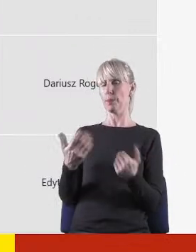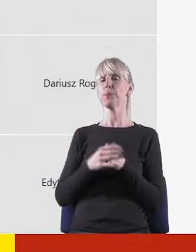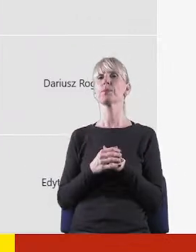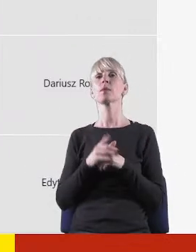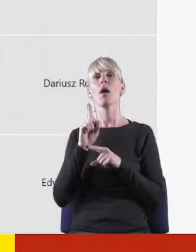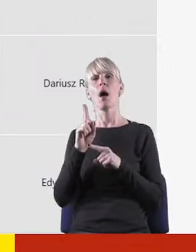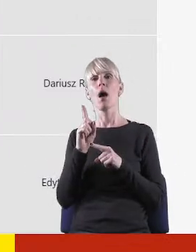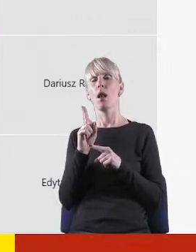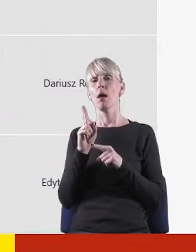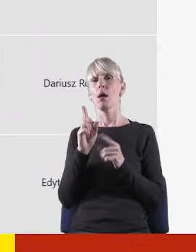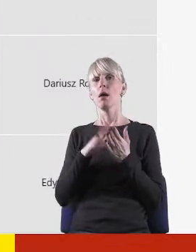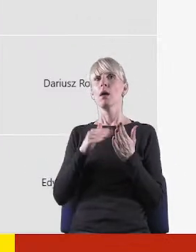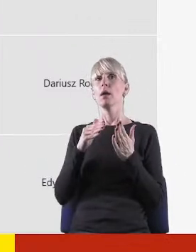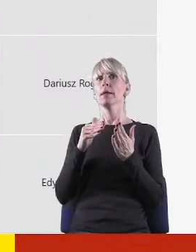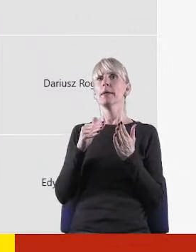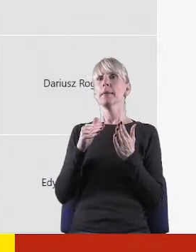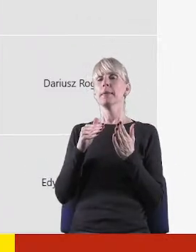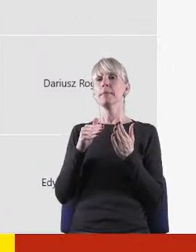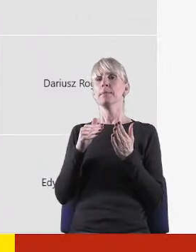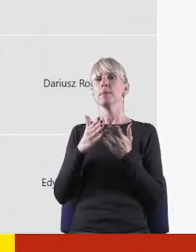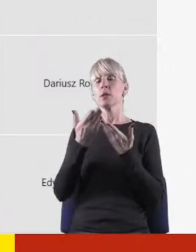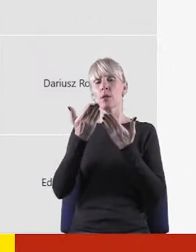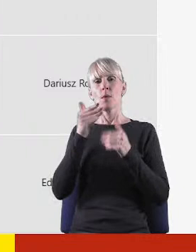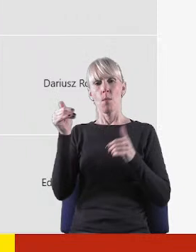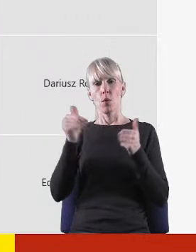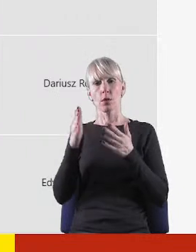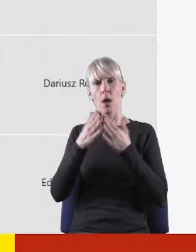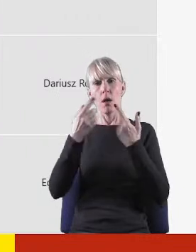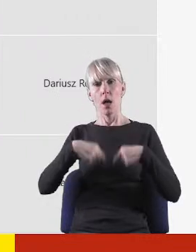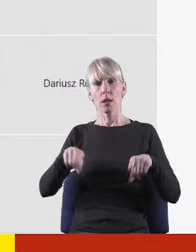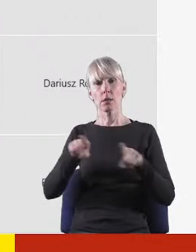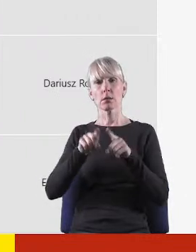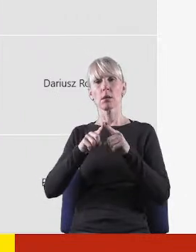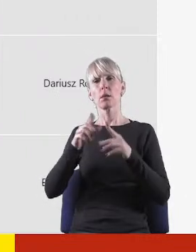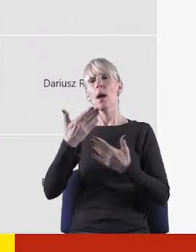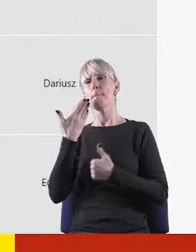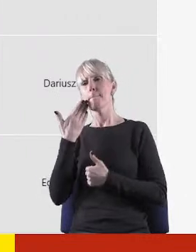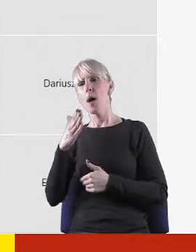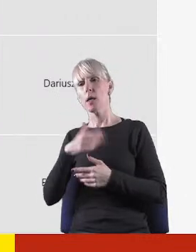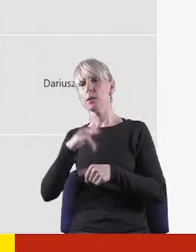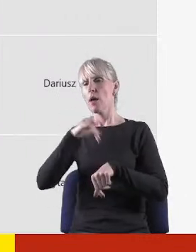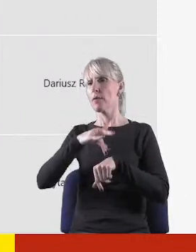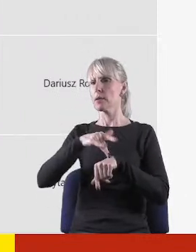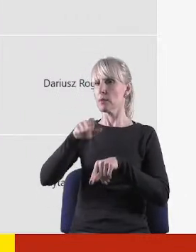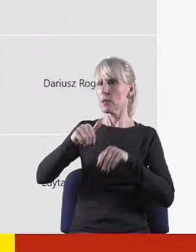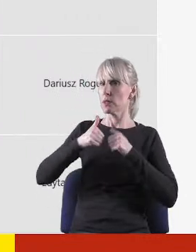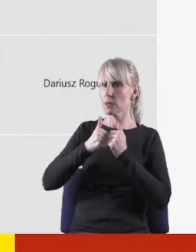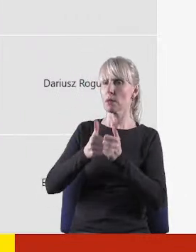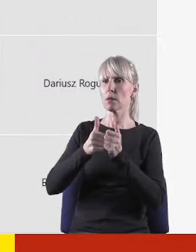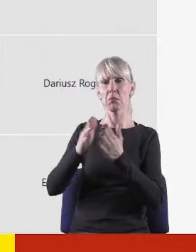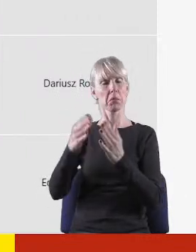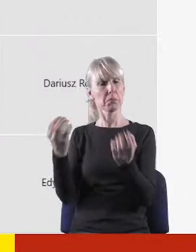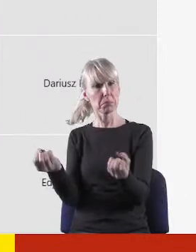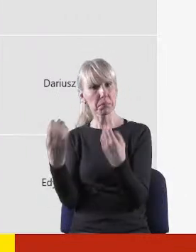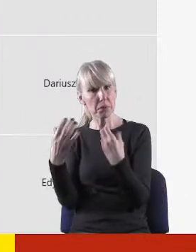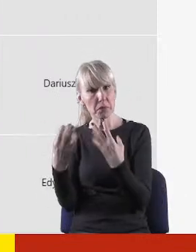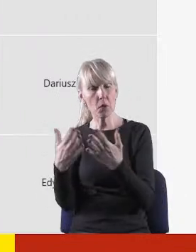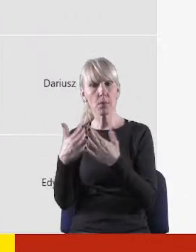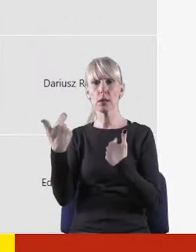po to, by móc realizować jeszcze bardziej efektywnie te zadania, takie informacje